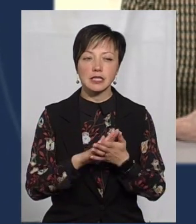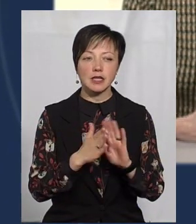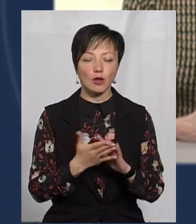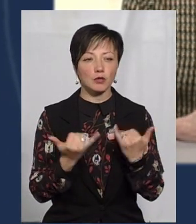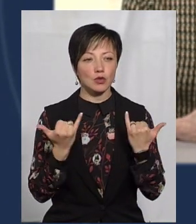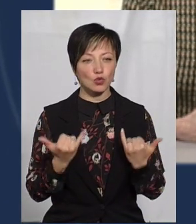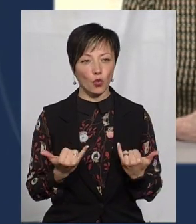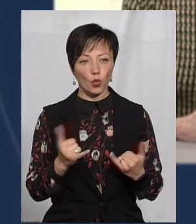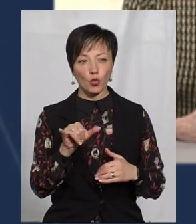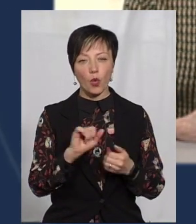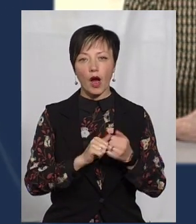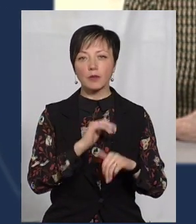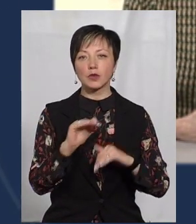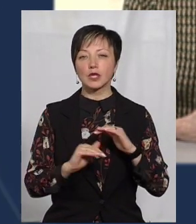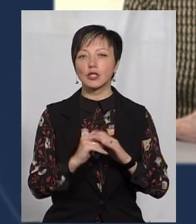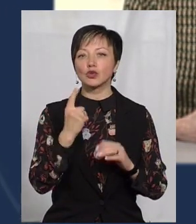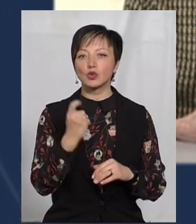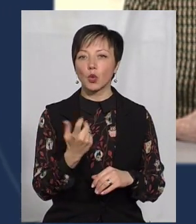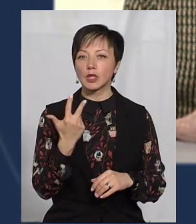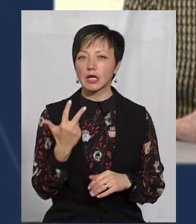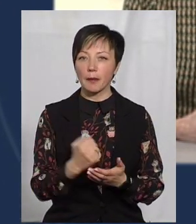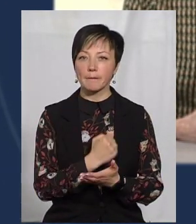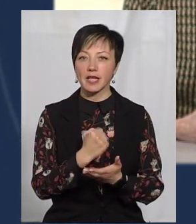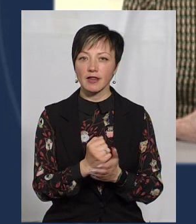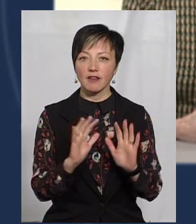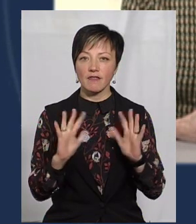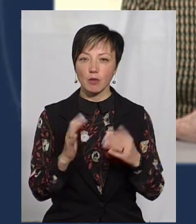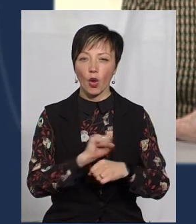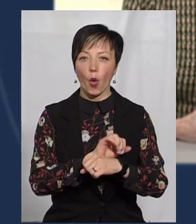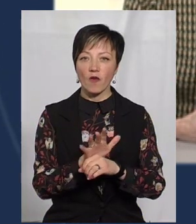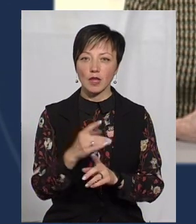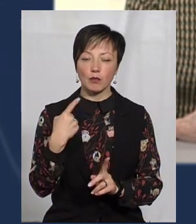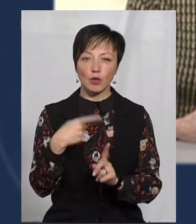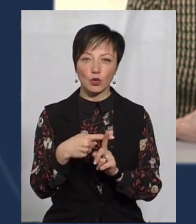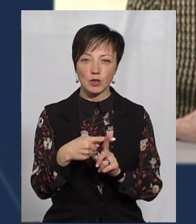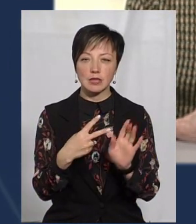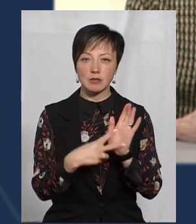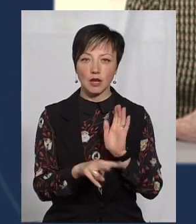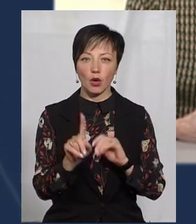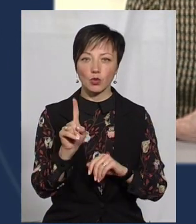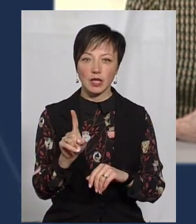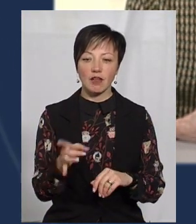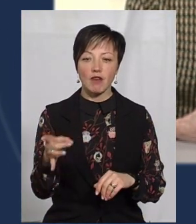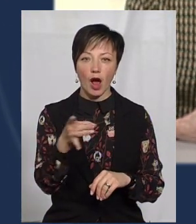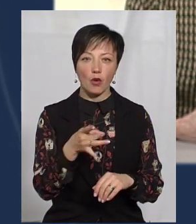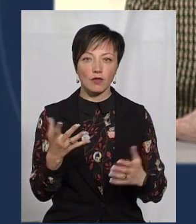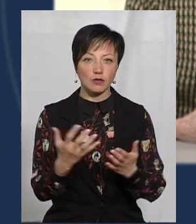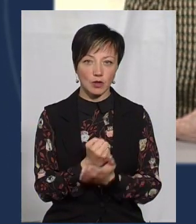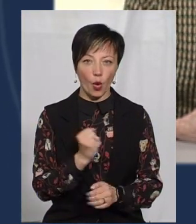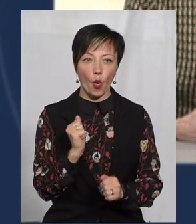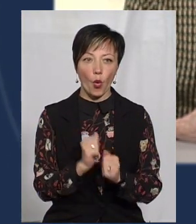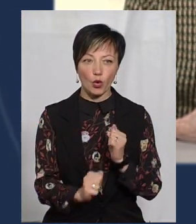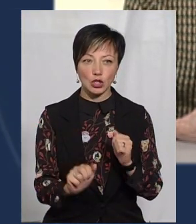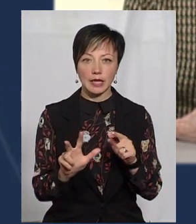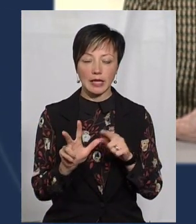на сьогодні у Кам'янці 103 підтверджених випадки ковід плюс 71 в районі. Виходить, що